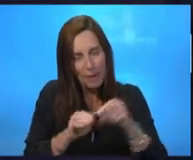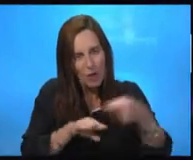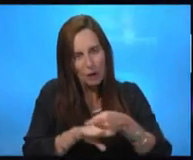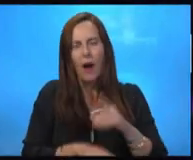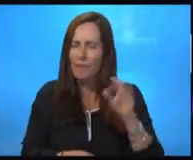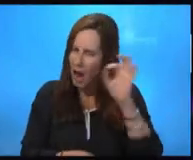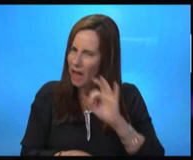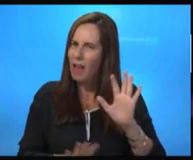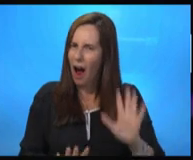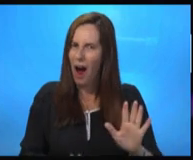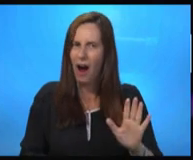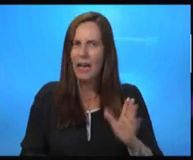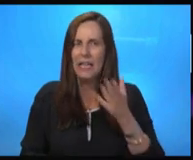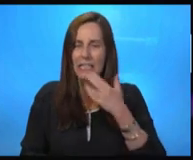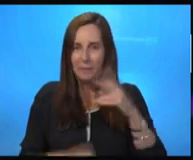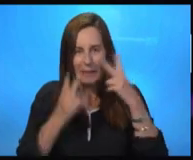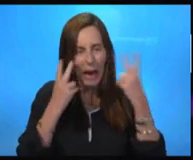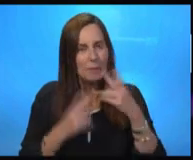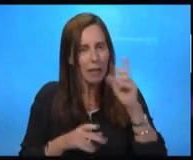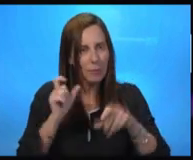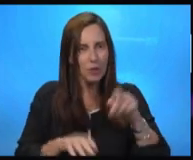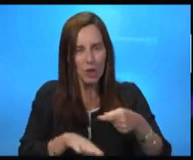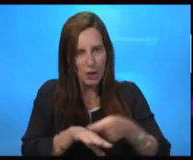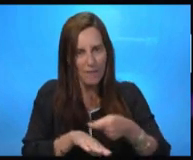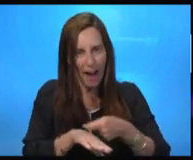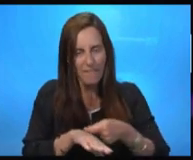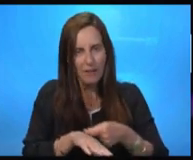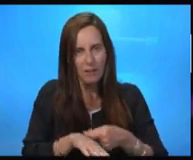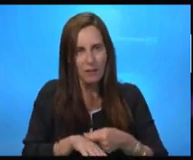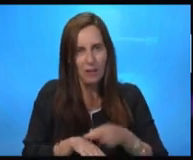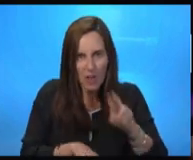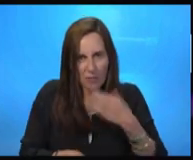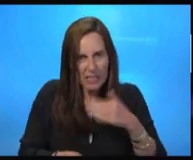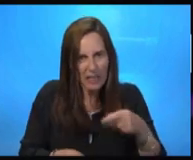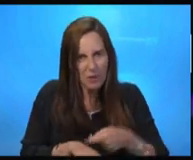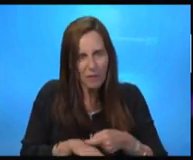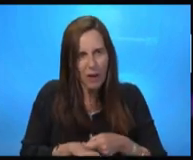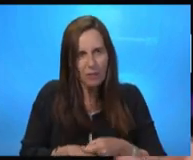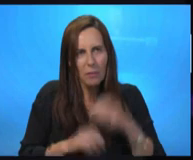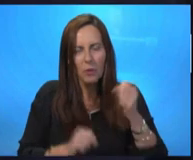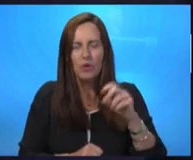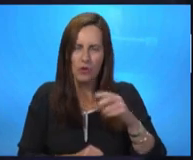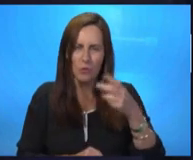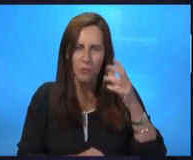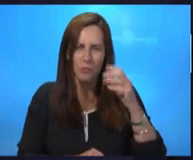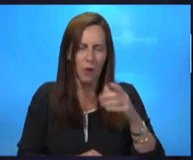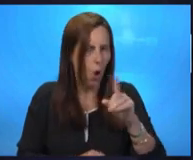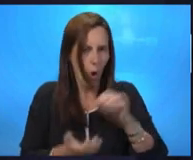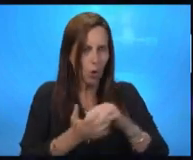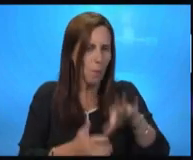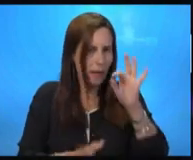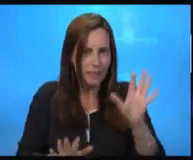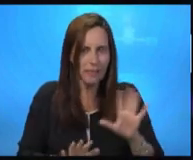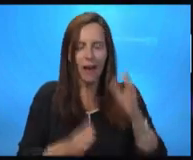ביחס, את יודעת, לישראל, אם תחפשי כמה אנשים יש להם שוודים ביוני. כמה? יש? יש בארץ? בטוח שיש גם משוגעים לדבר, לא מצאתי במהלך